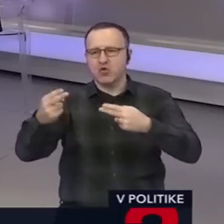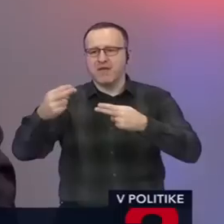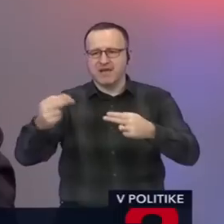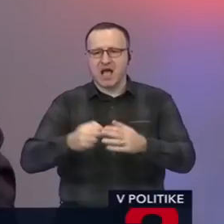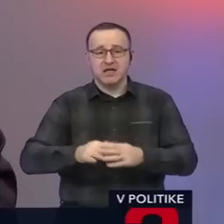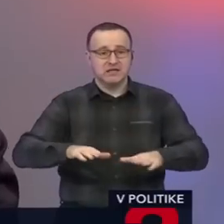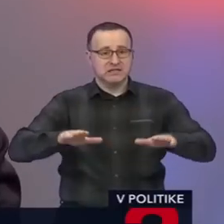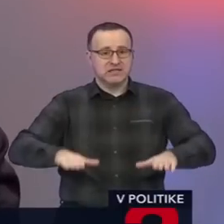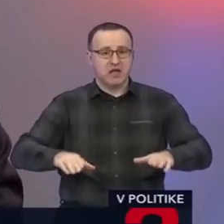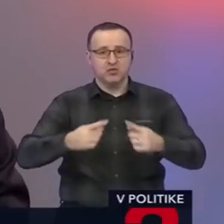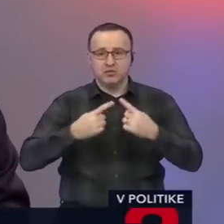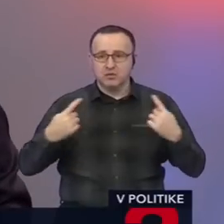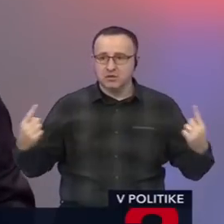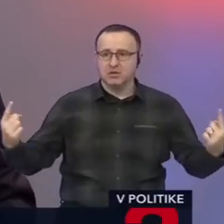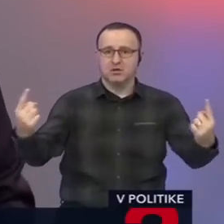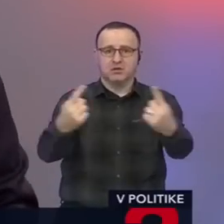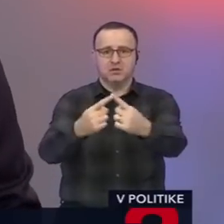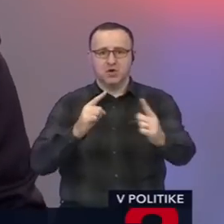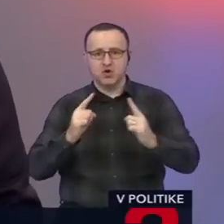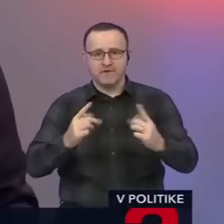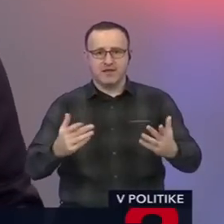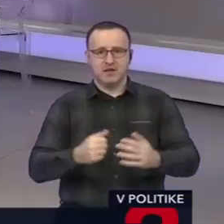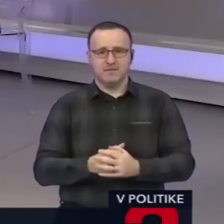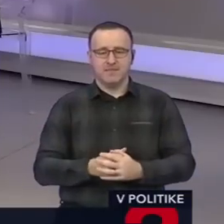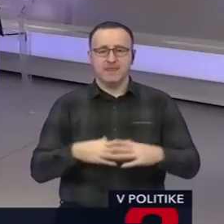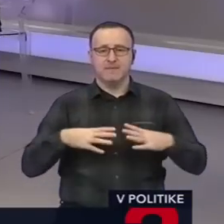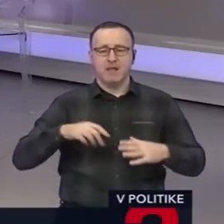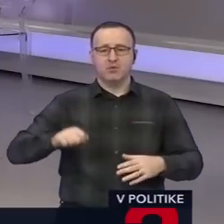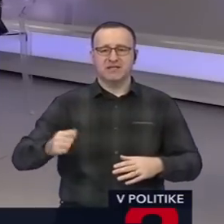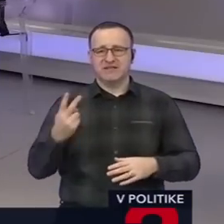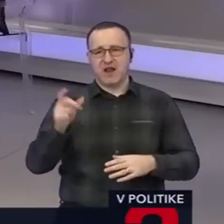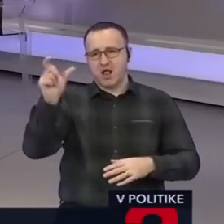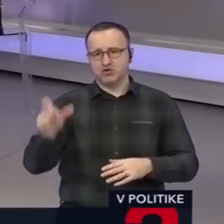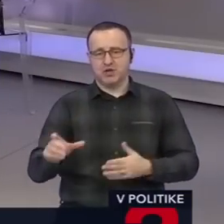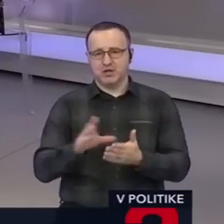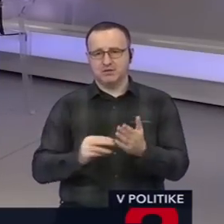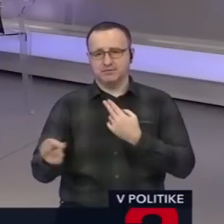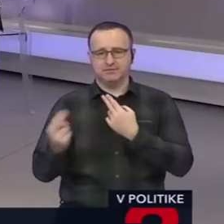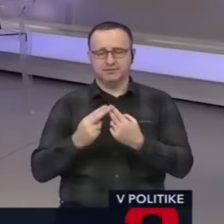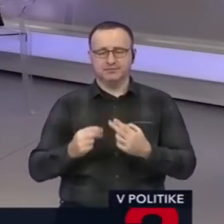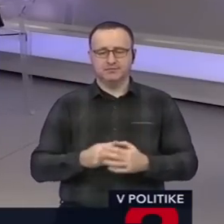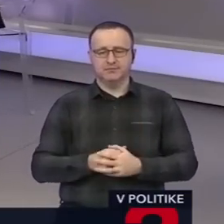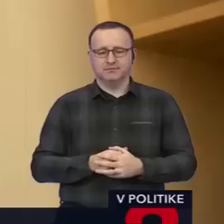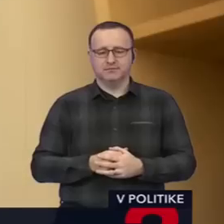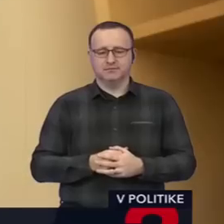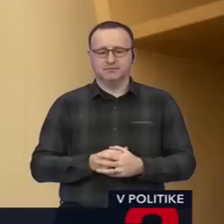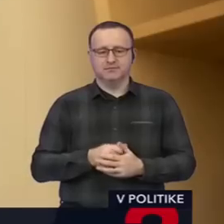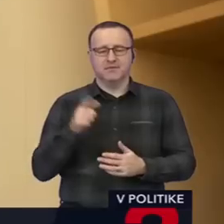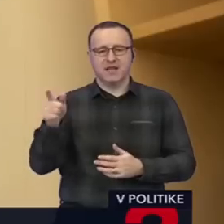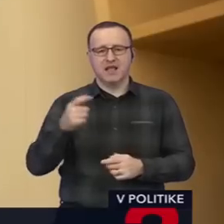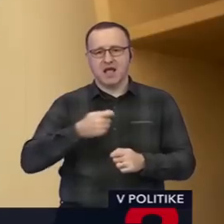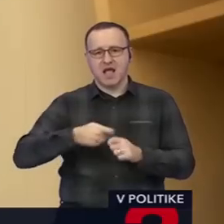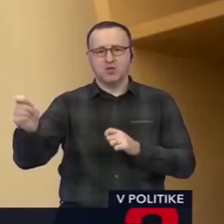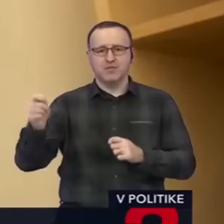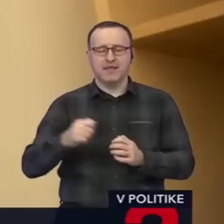sadnúť si za rokovací stôl. Pokojne môžeme začať vami, pán poslanec Valašek, a potom aj ostatní kolegovia. Ten argument samozrejme